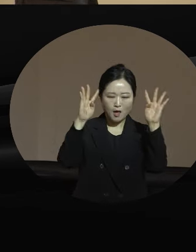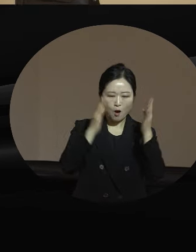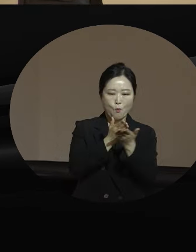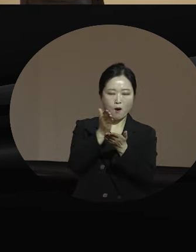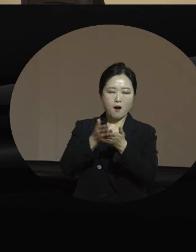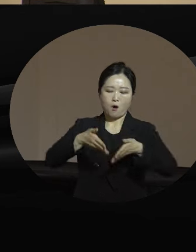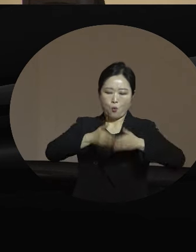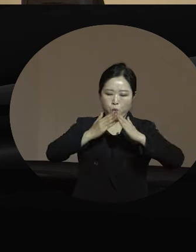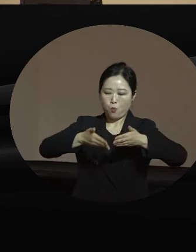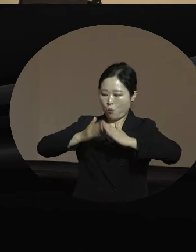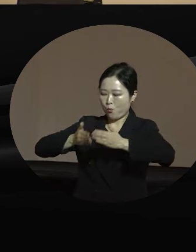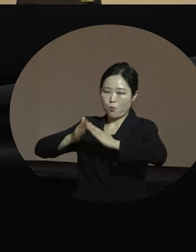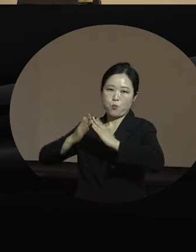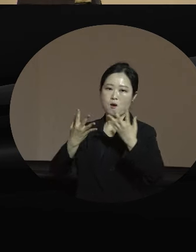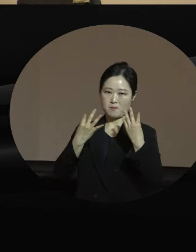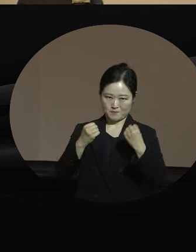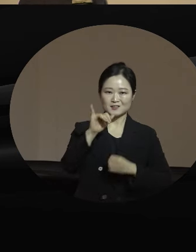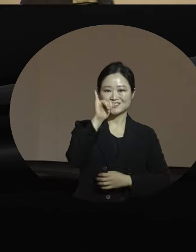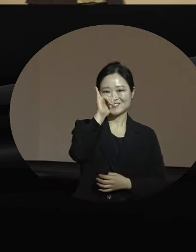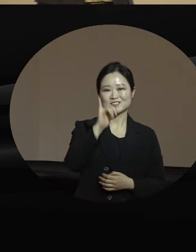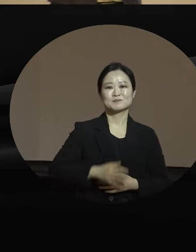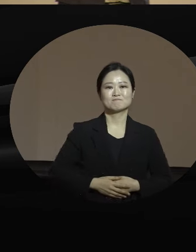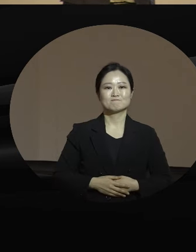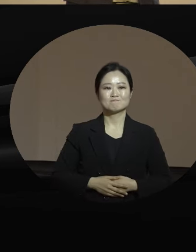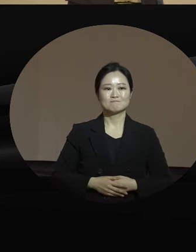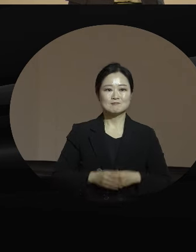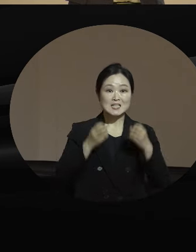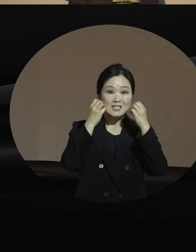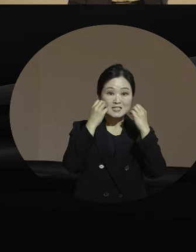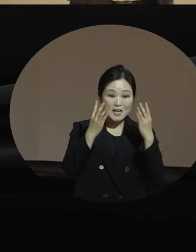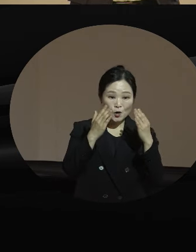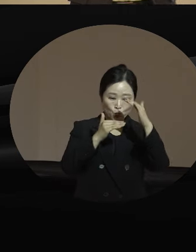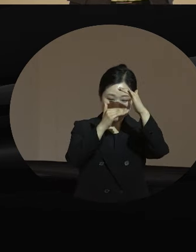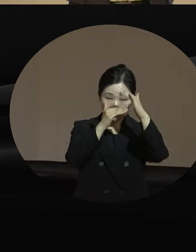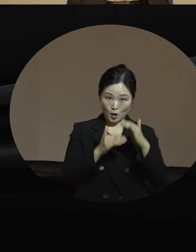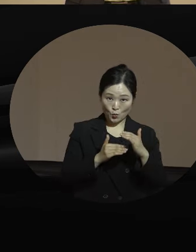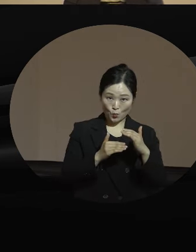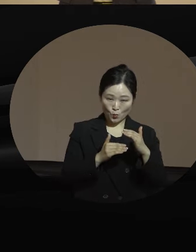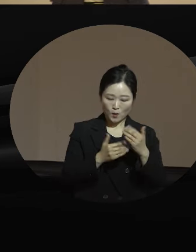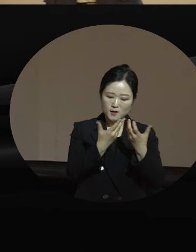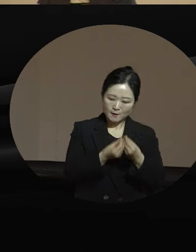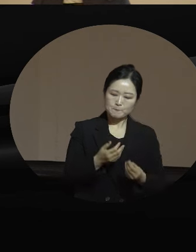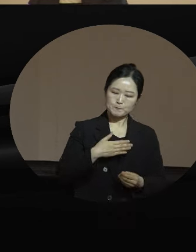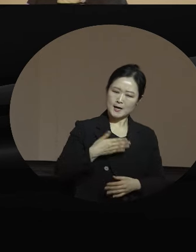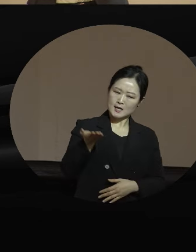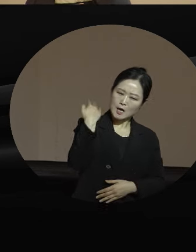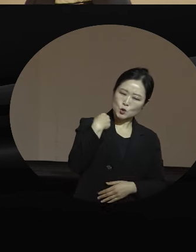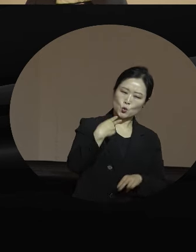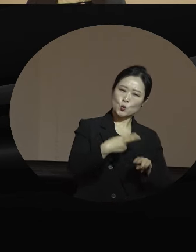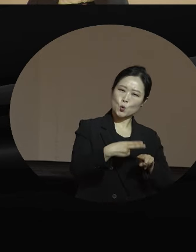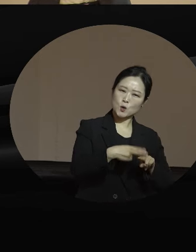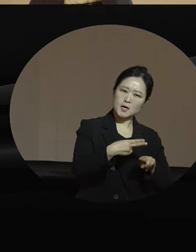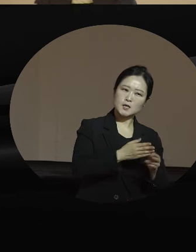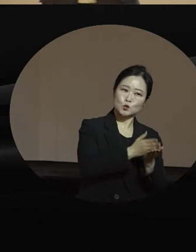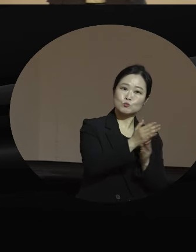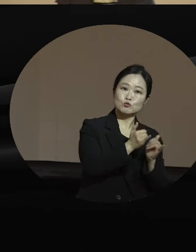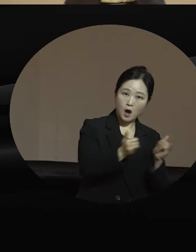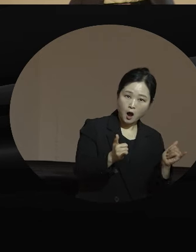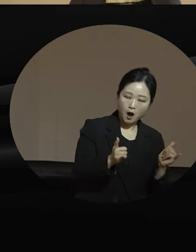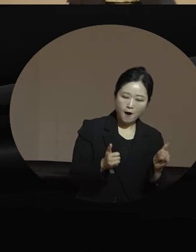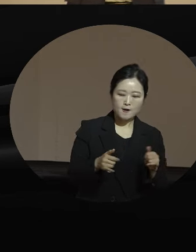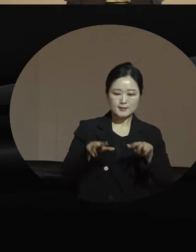세컨 챌린지들을 막 맡게 되고 더 새로운 니들을 맞춰서 이전에 나는 요리사였지만 지금은 새로운 이런 디자인을 배워서 그